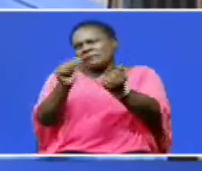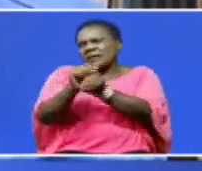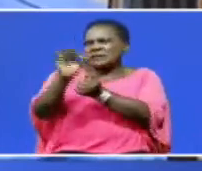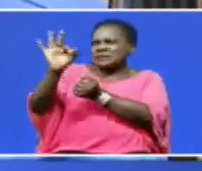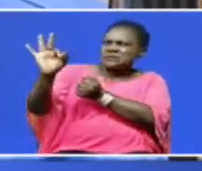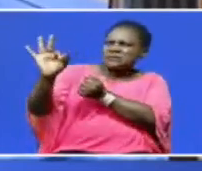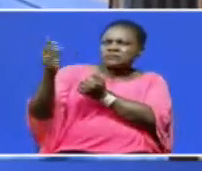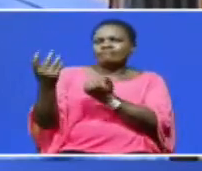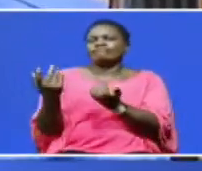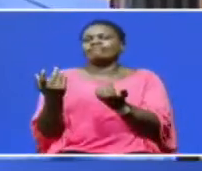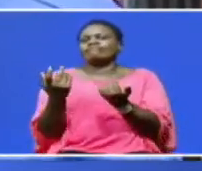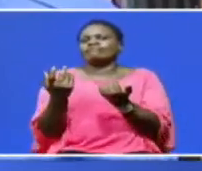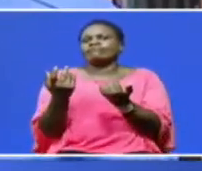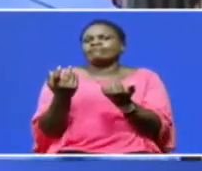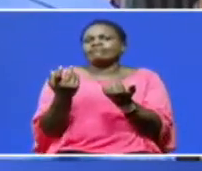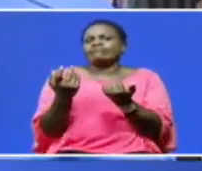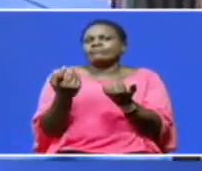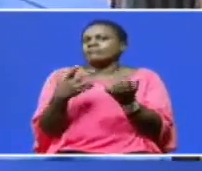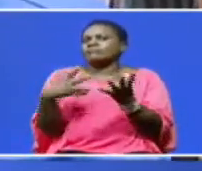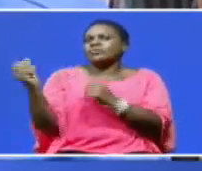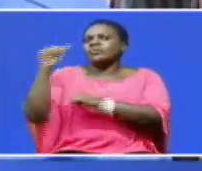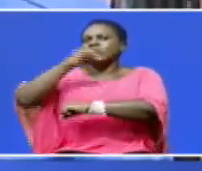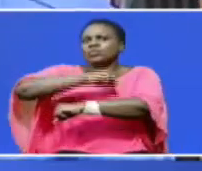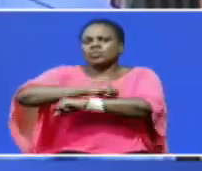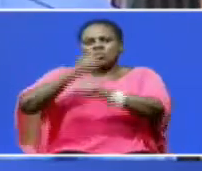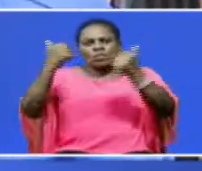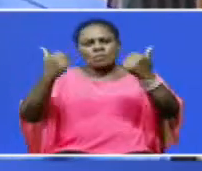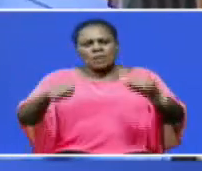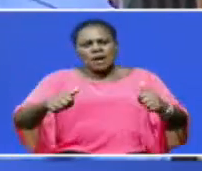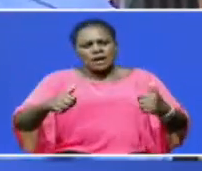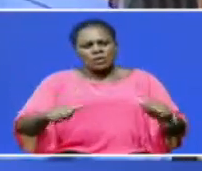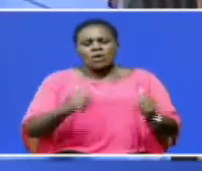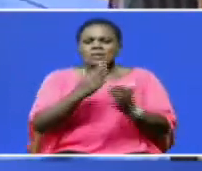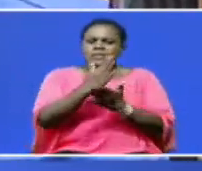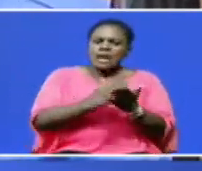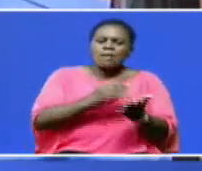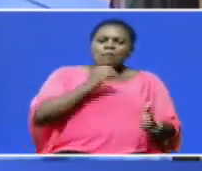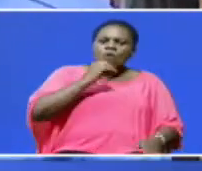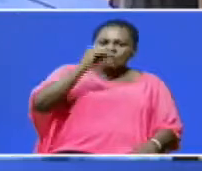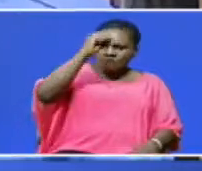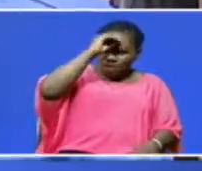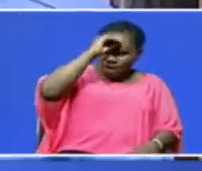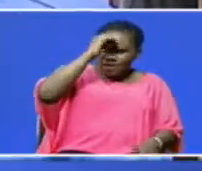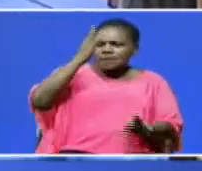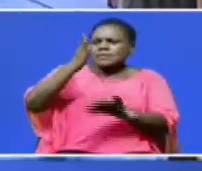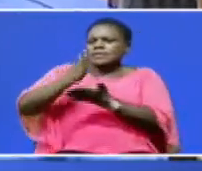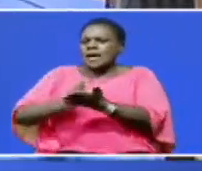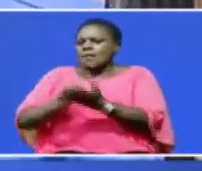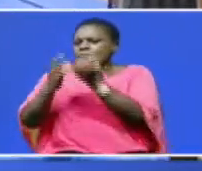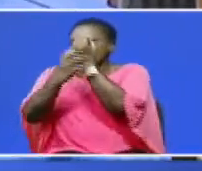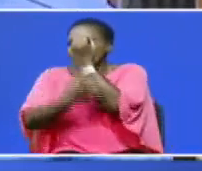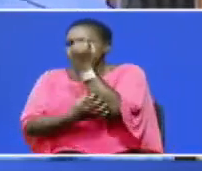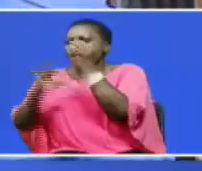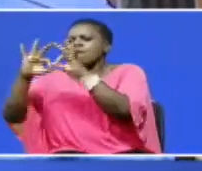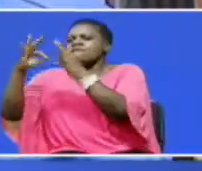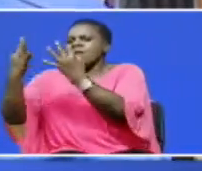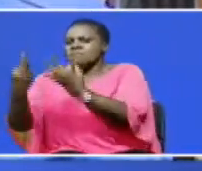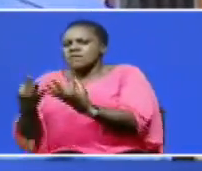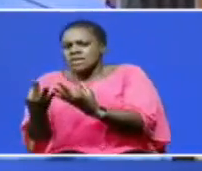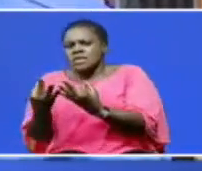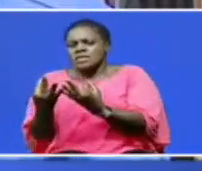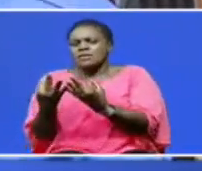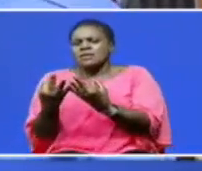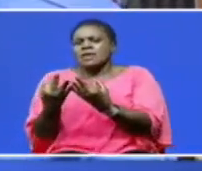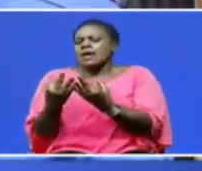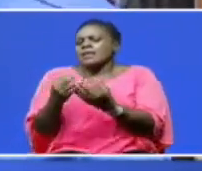miaka 13, ambao hawajaweza kwenda shule. Kwa sababu wengine ni mayatima, wengine wametoka kwa familia ambazo